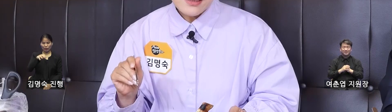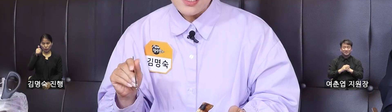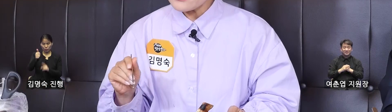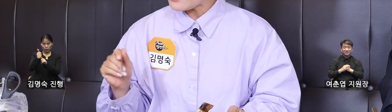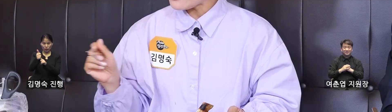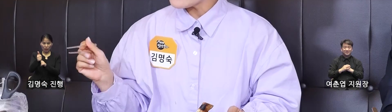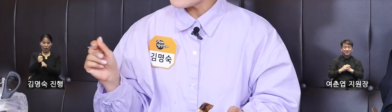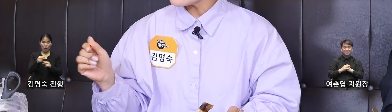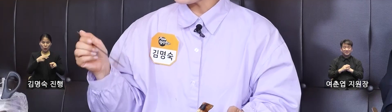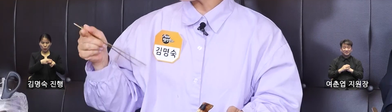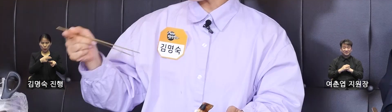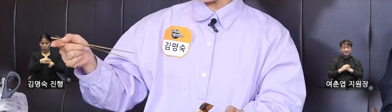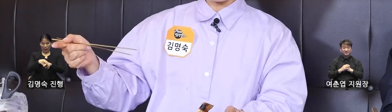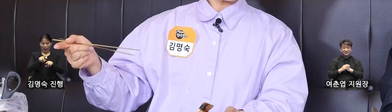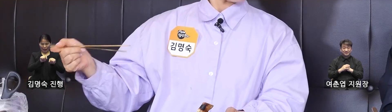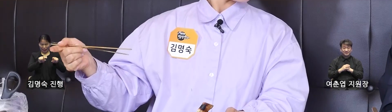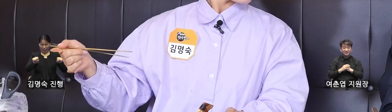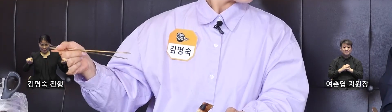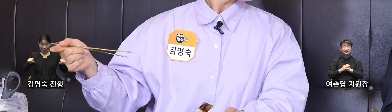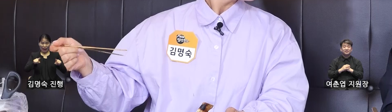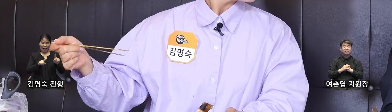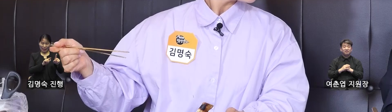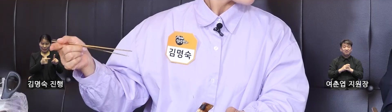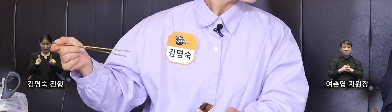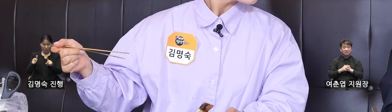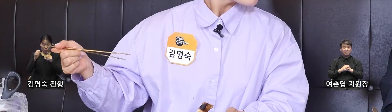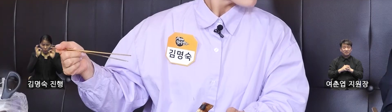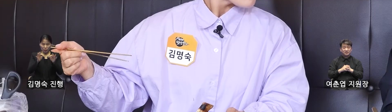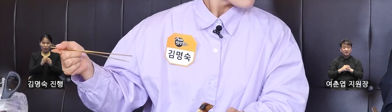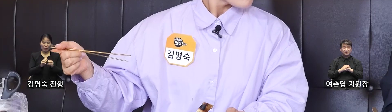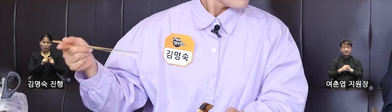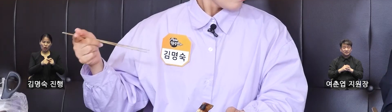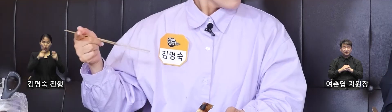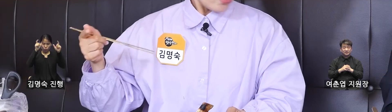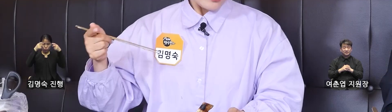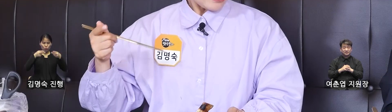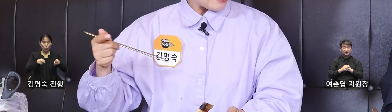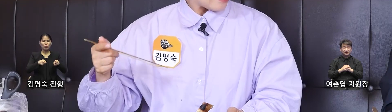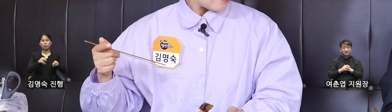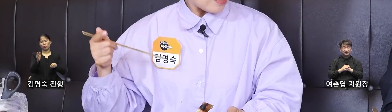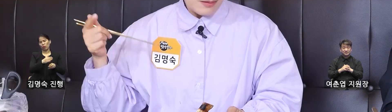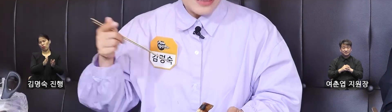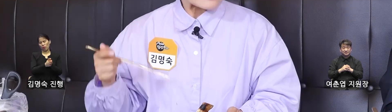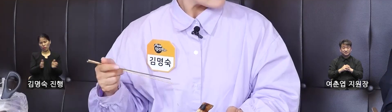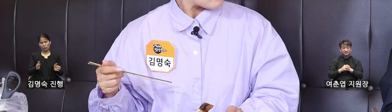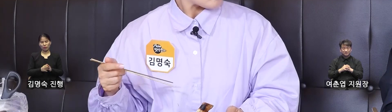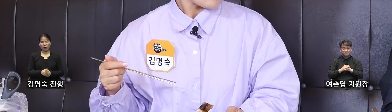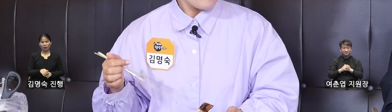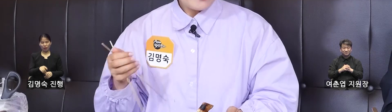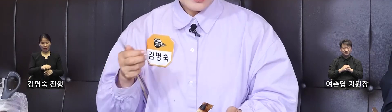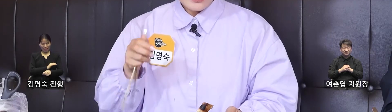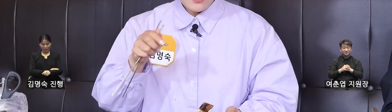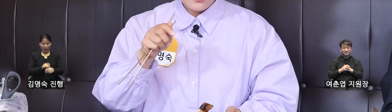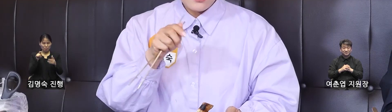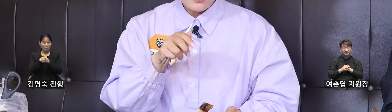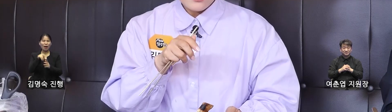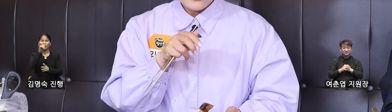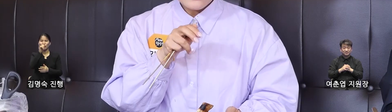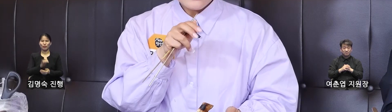음식 하나하나 이게 벌써 저희가 딱 처음에 불고기 봤을 때부터 저희가 알아봤잖아요.